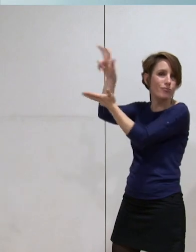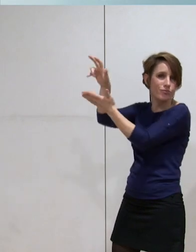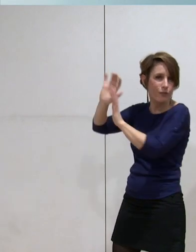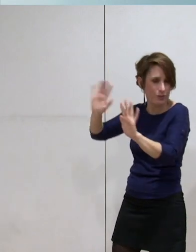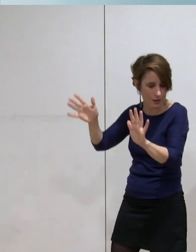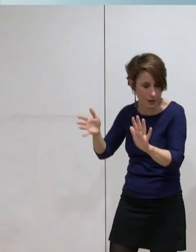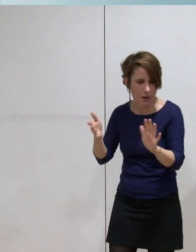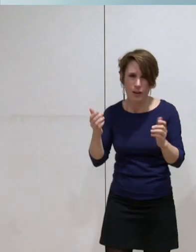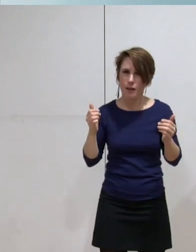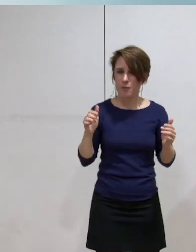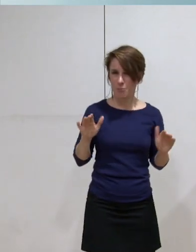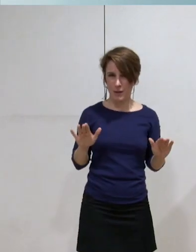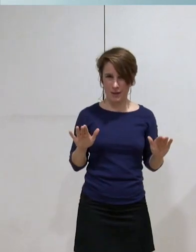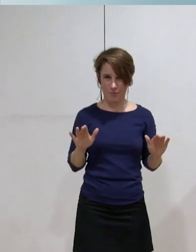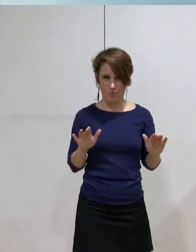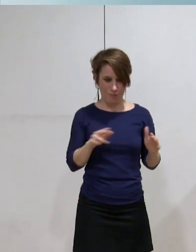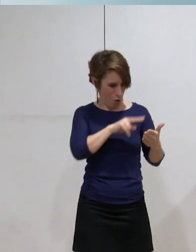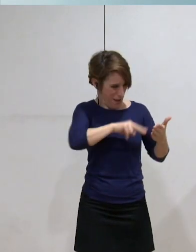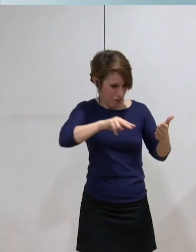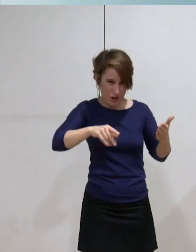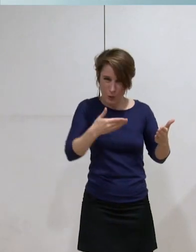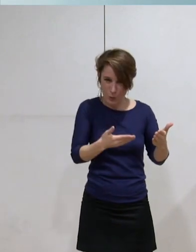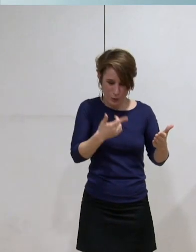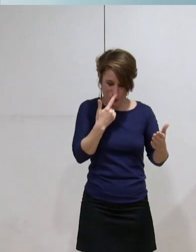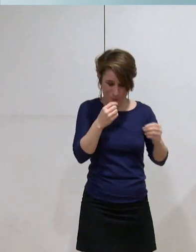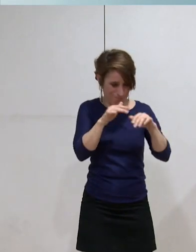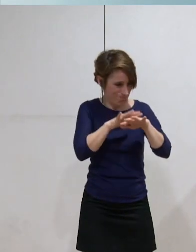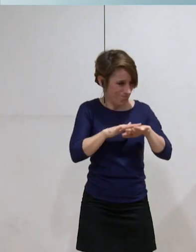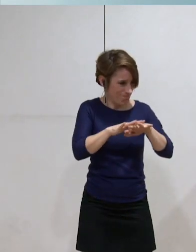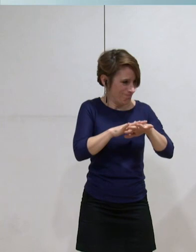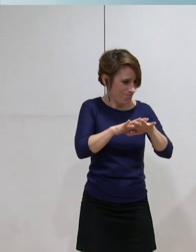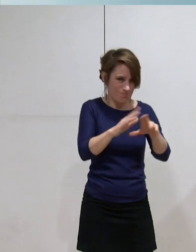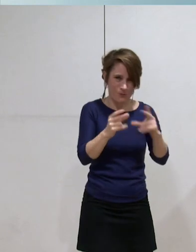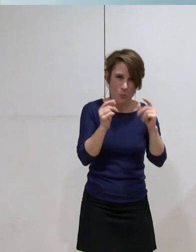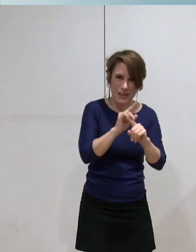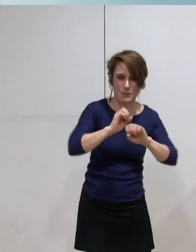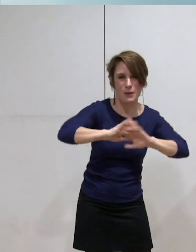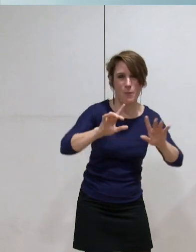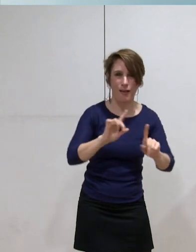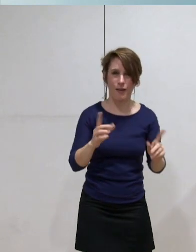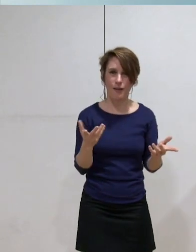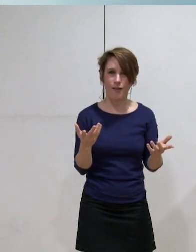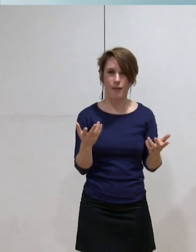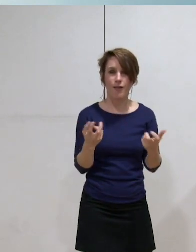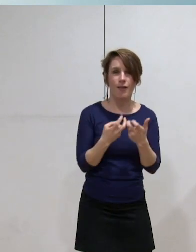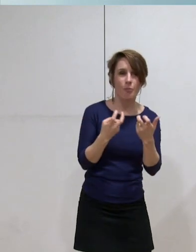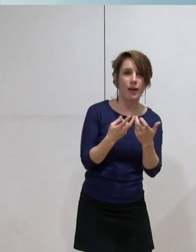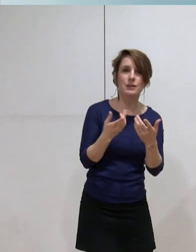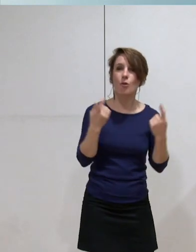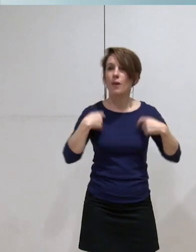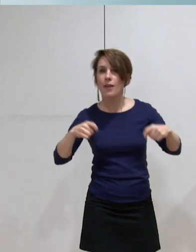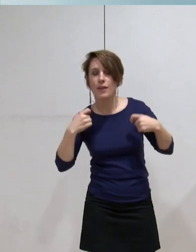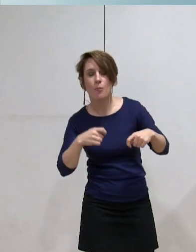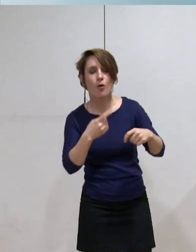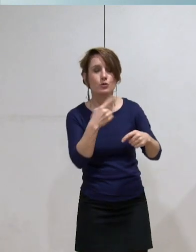métropole mais il n'énonce pas clairement par exemple les arbitrages que vous faites à propos des dépenses de personnel et